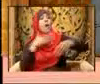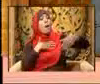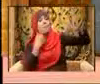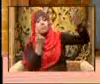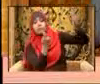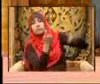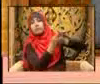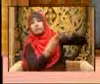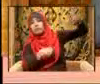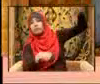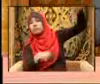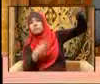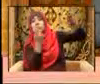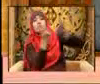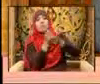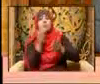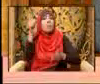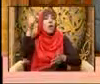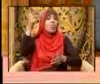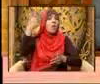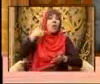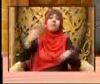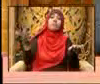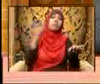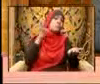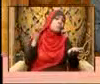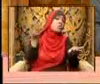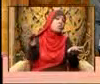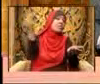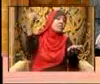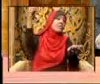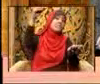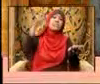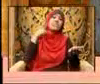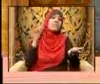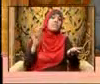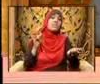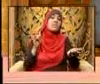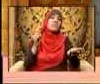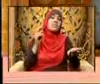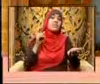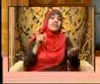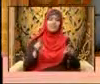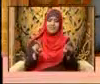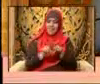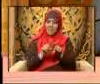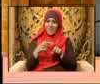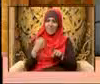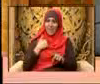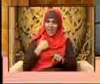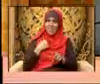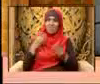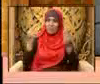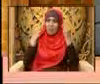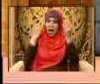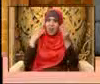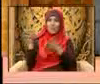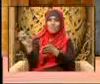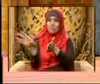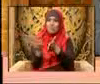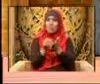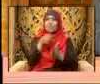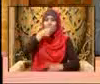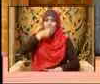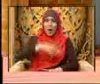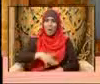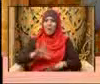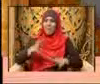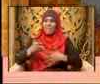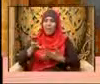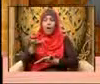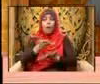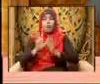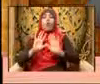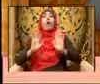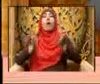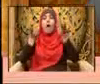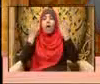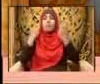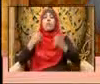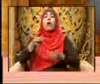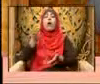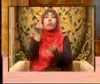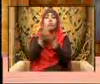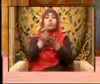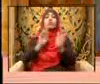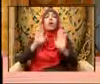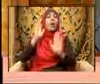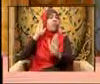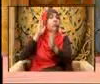الله عليه وسلم مرتين أو ثلاثة، حتى علمنا الرسول عليه الصلاة والسلام كيف يتفاعل مع أصحابه. مش معناته لأنه الرسول